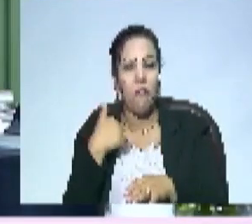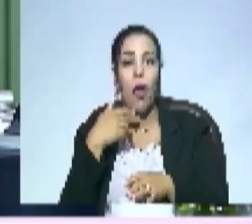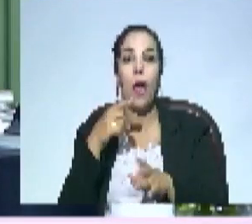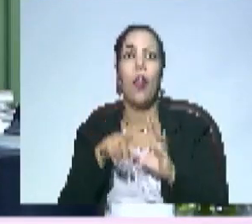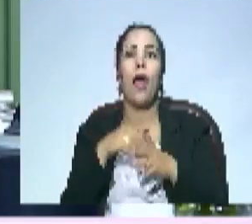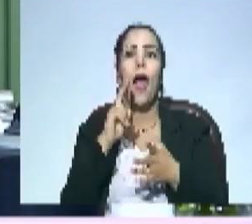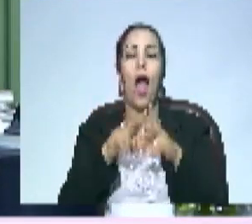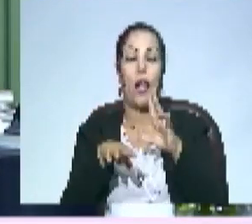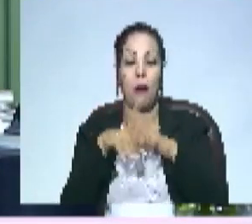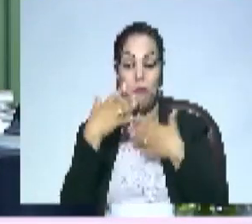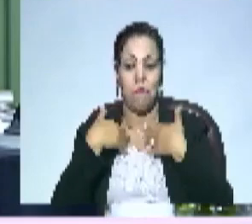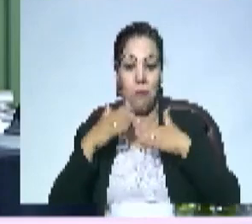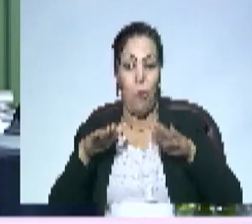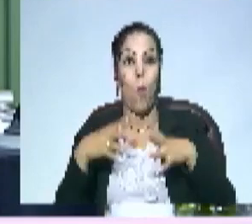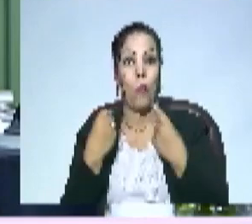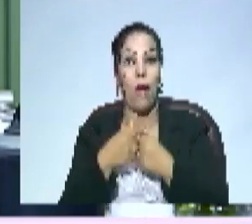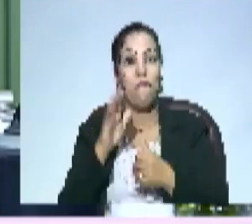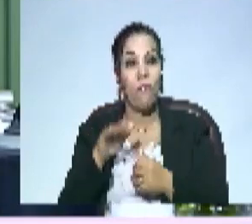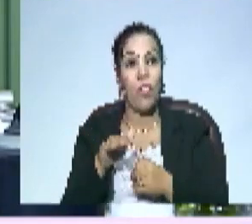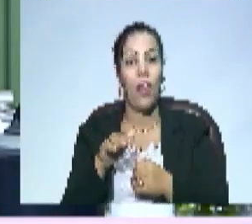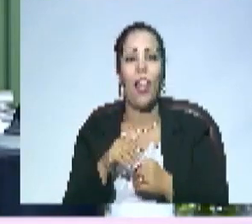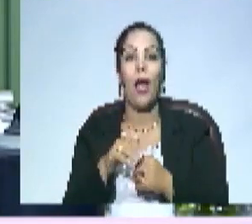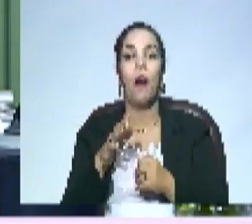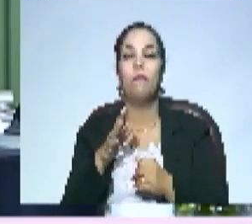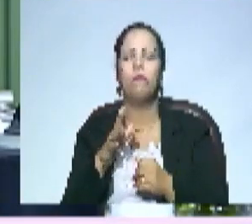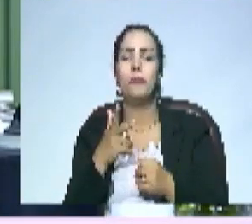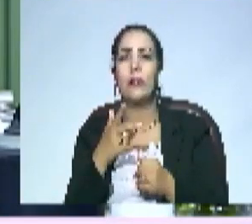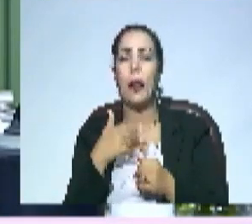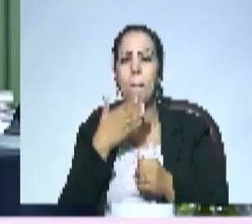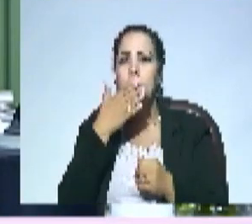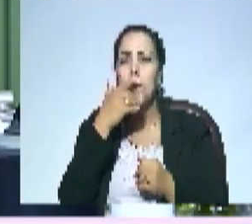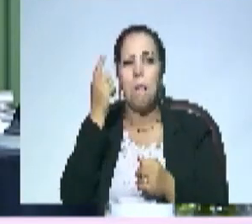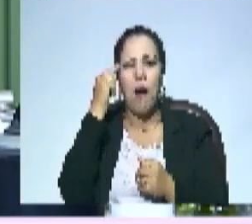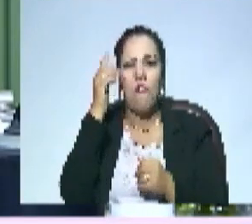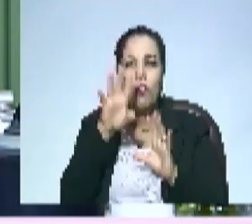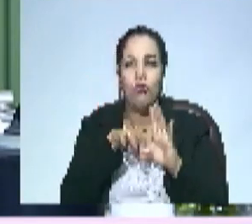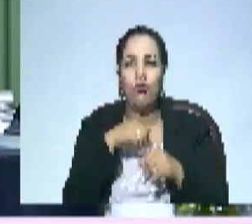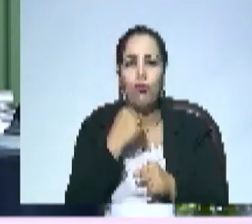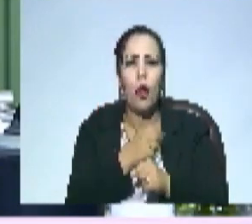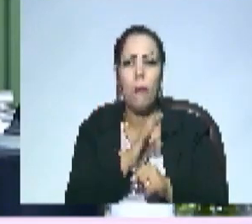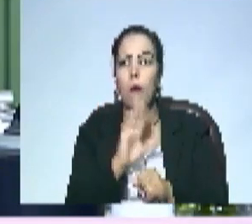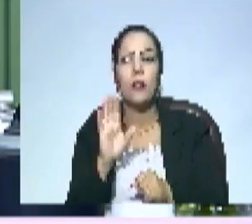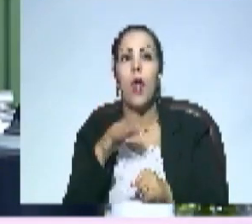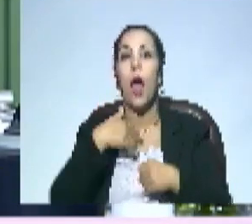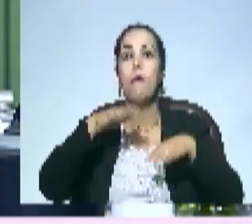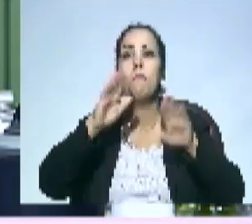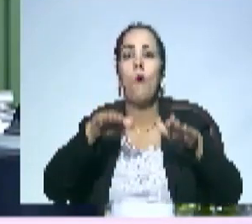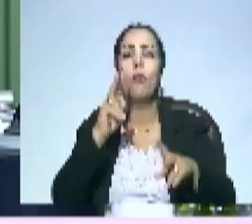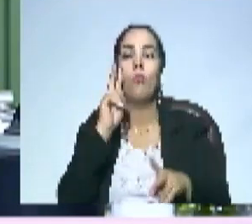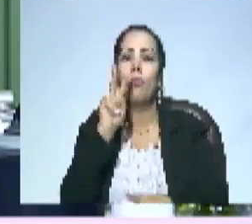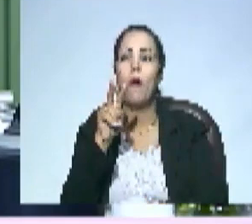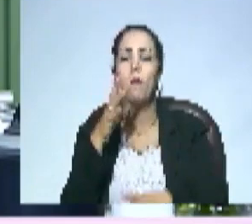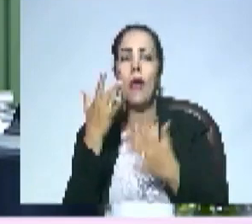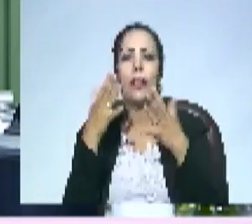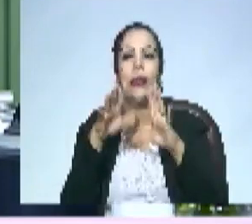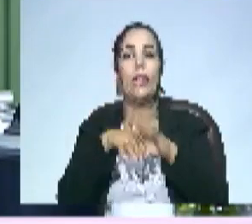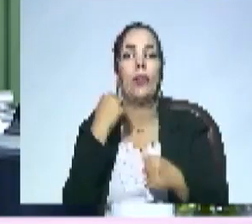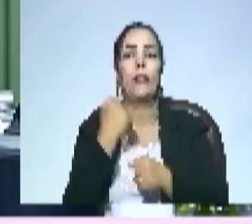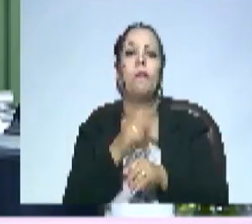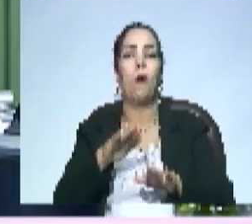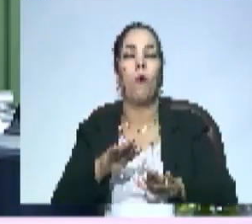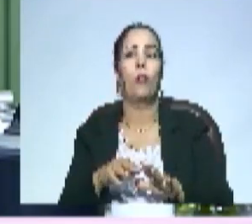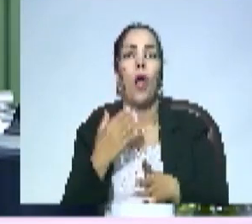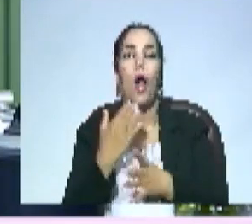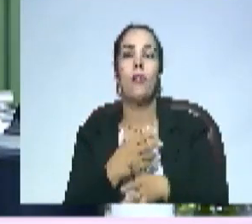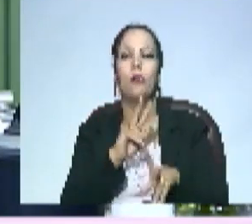بعرف اشتغل بيه مش اللي بعرف اشتغل بيه اللي هو بيبقى موجود قدامي تحت ايدي جاهز مش